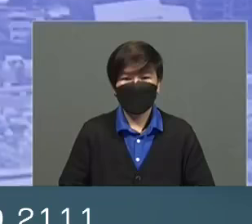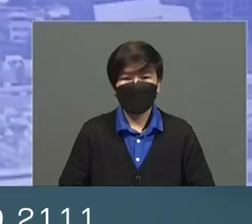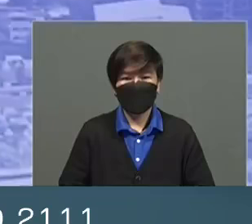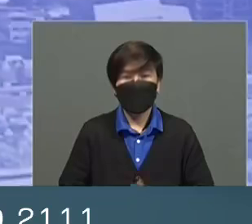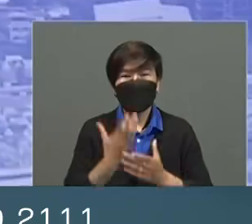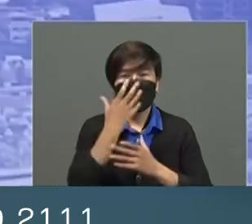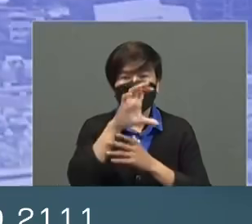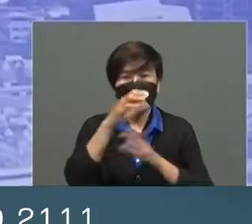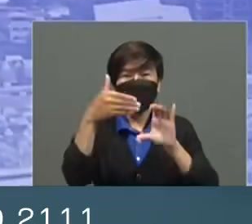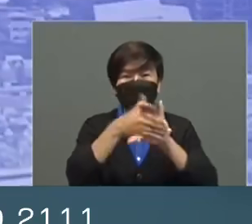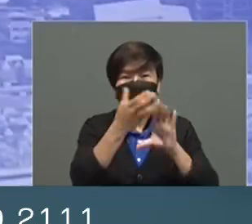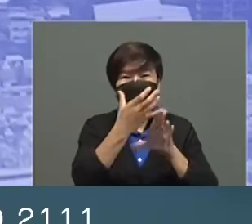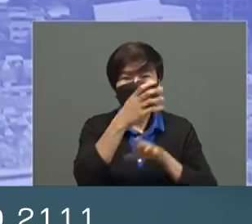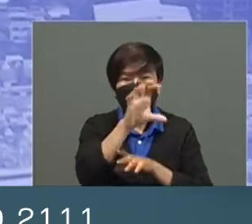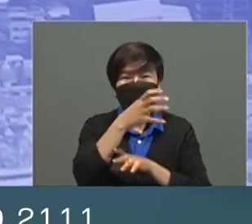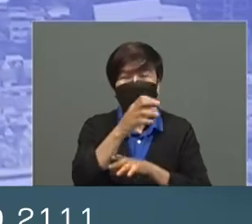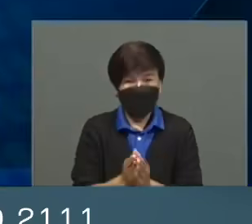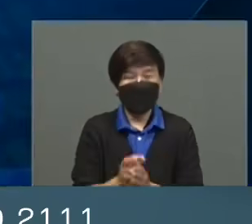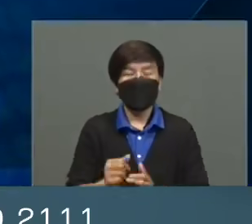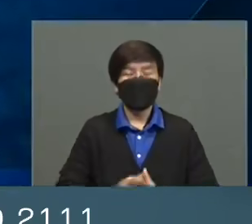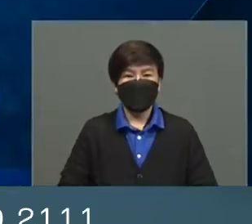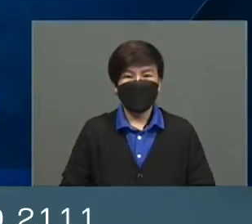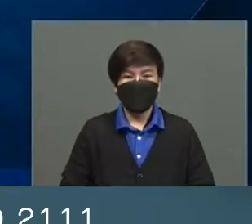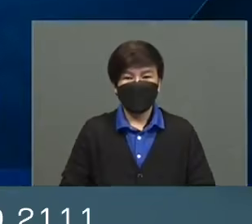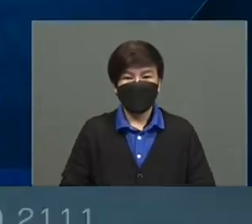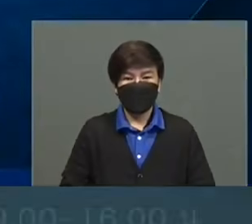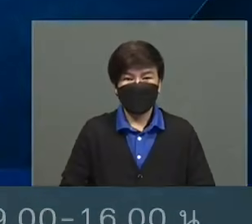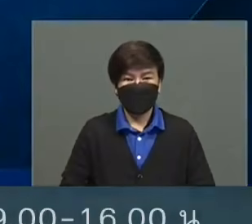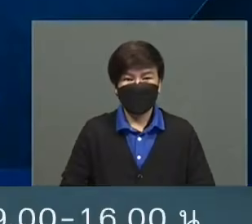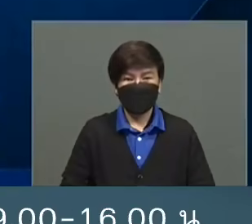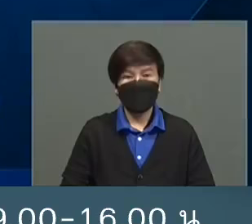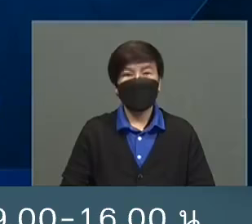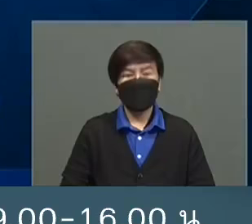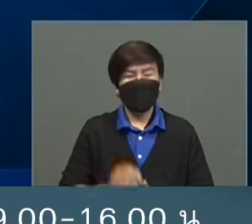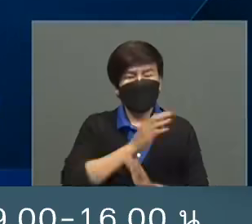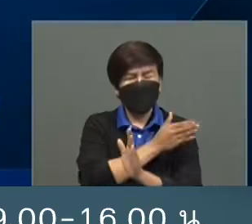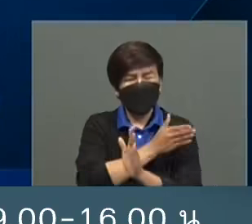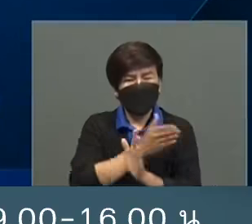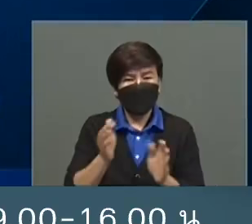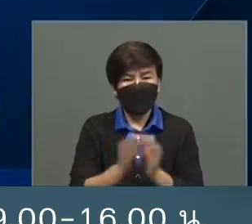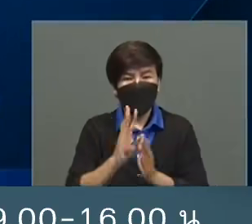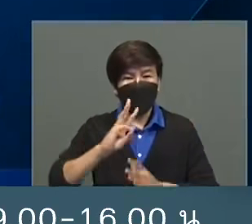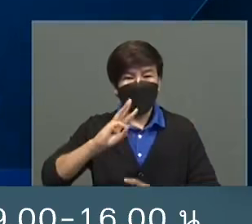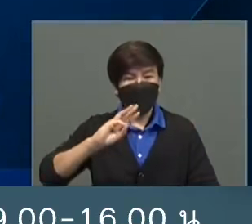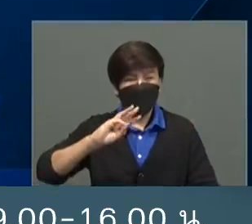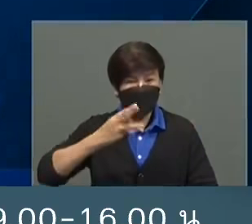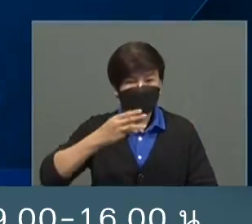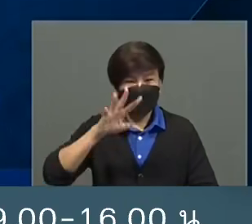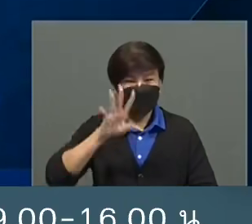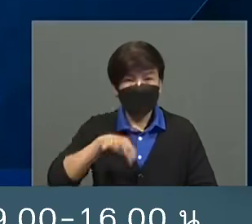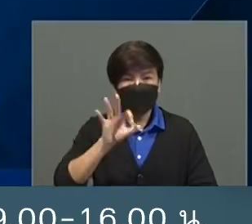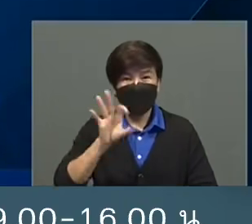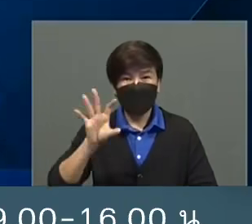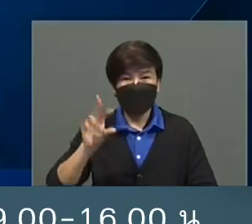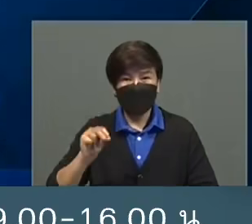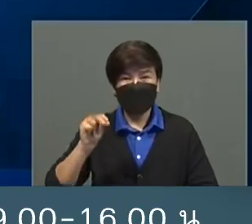ทั้งมาตรการของจังหวัดในพื้นที่ด้วยขณะที่ตัวเลขผู้ติดเชื้อใหม่ 4,887 คนโดยติดเ